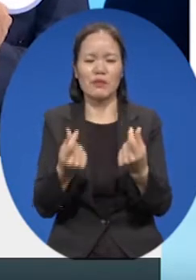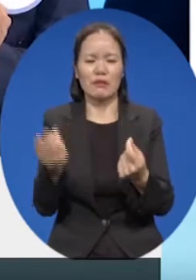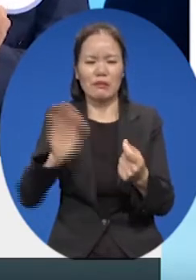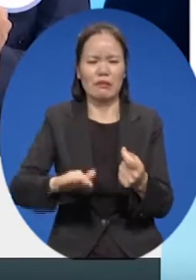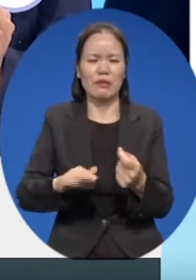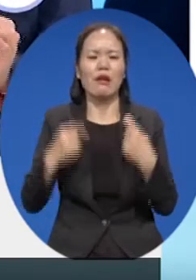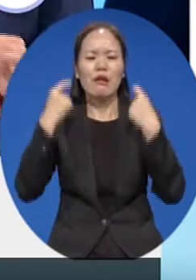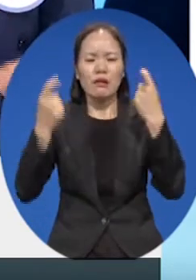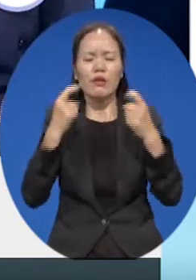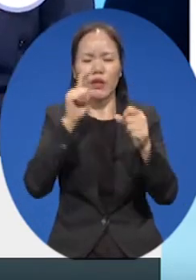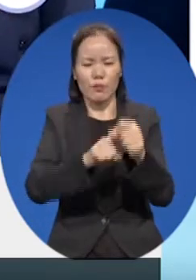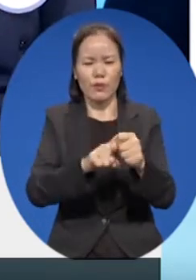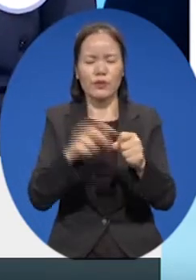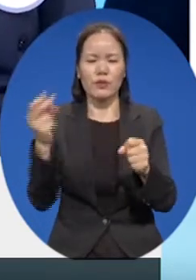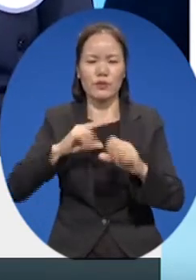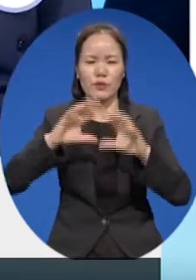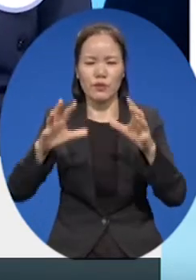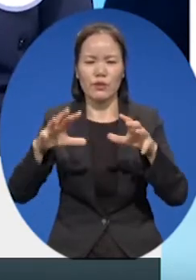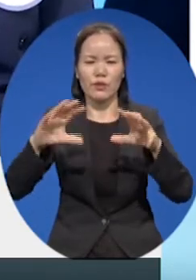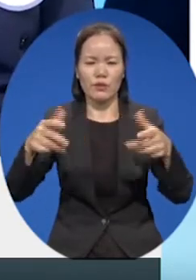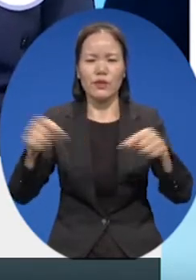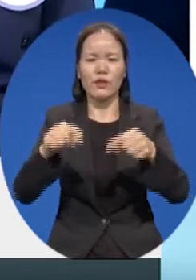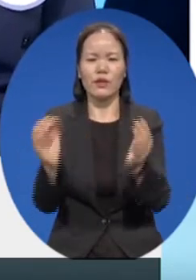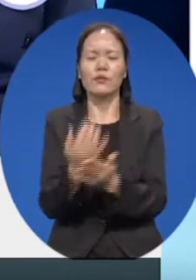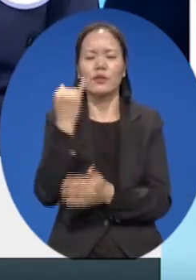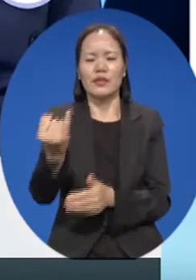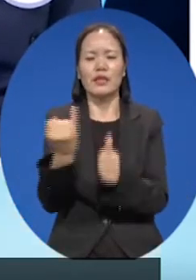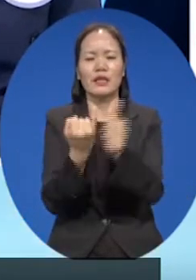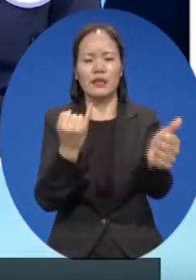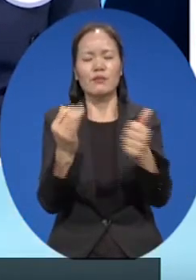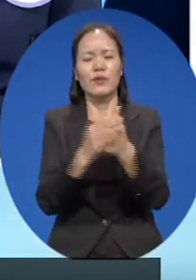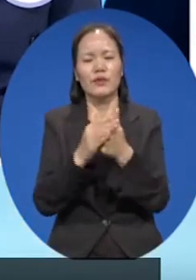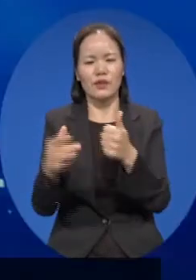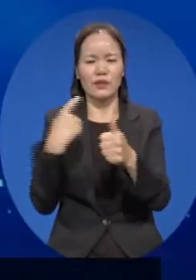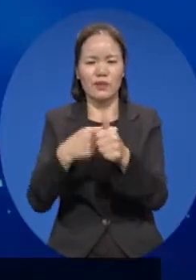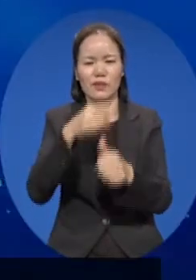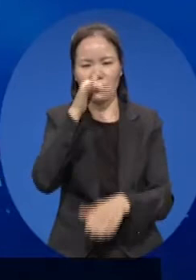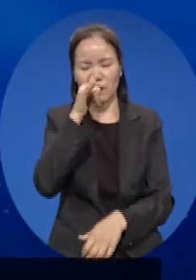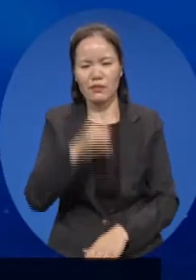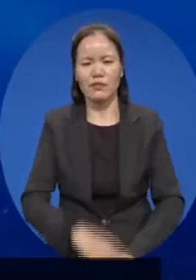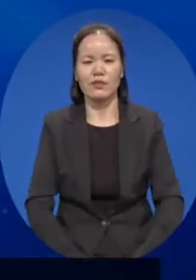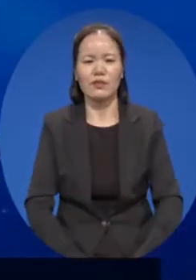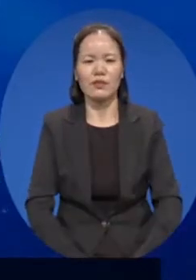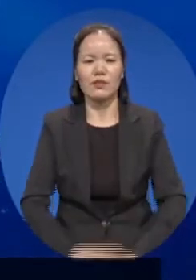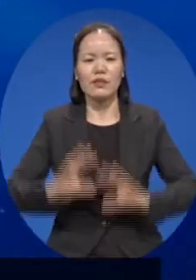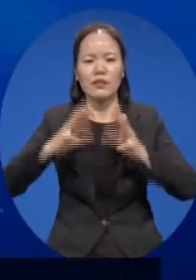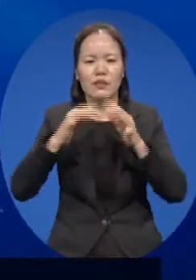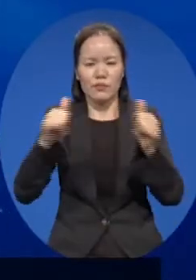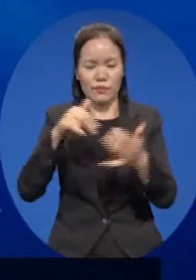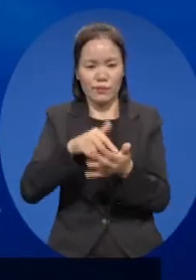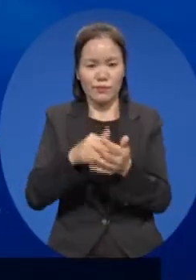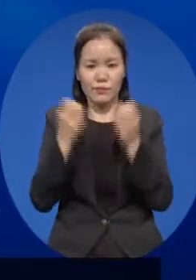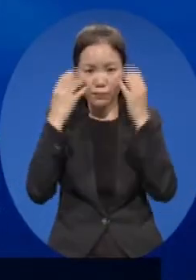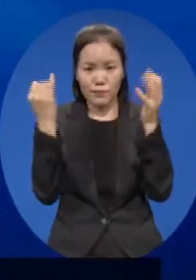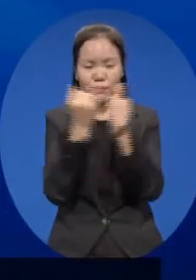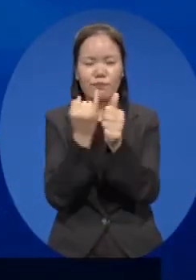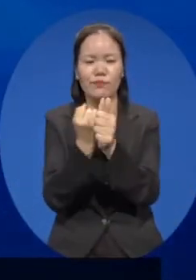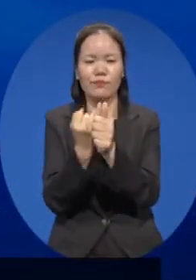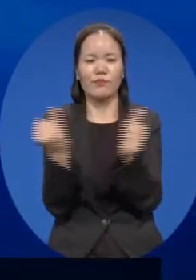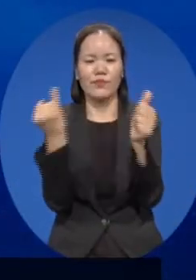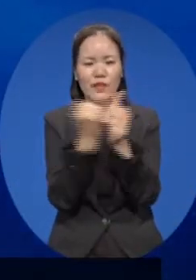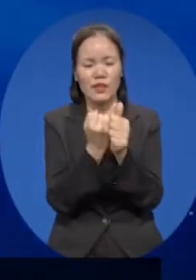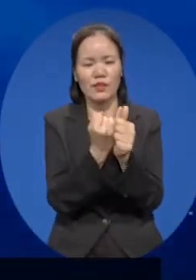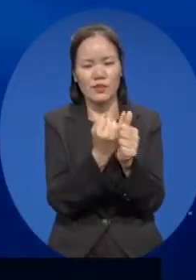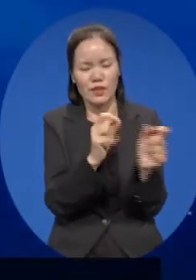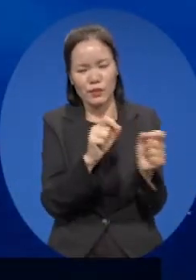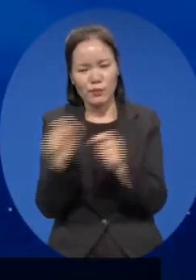특수성 때문에 적절치 못하다는 얘기는 나오고 있는 것 같습니다. 사실 국민들 같은 경우 뭐 신혼부부들 뭐 결혼식 미루는